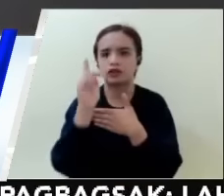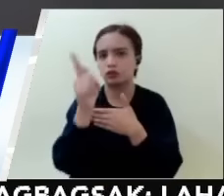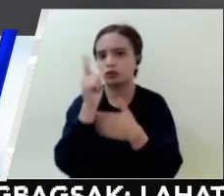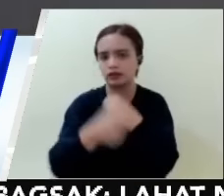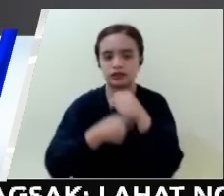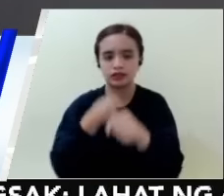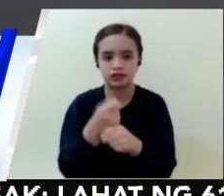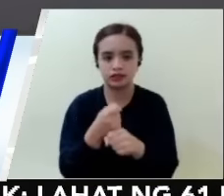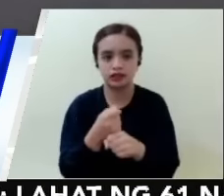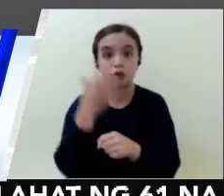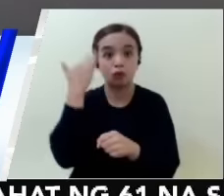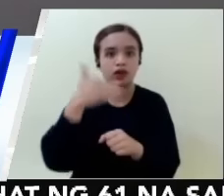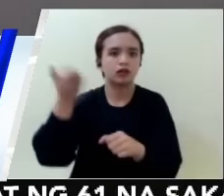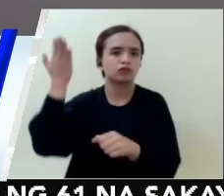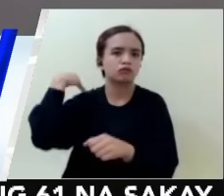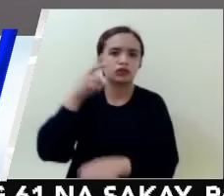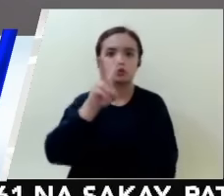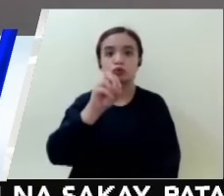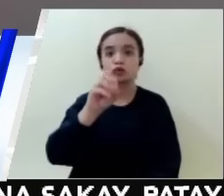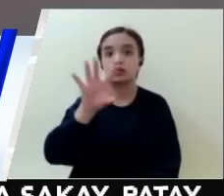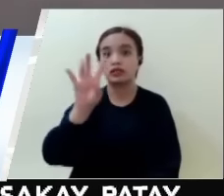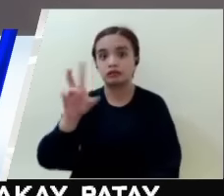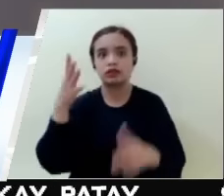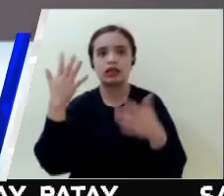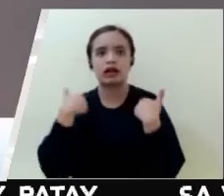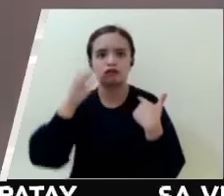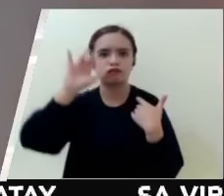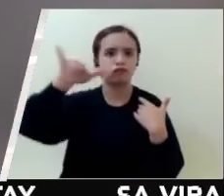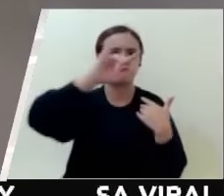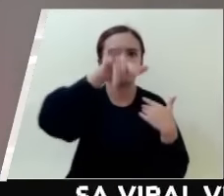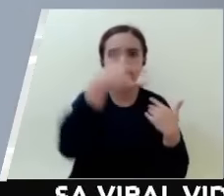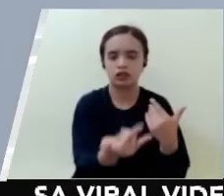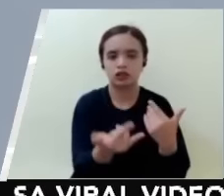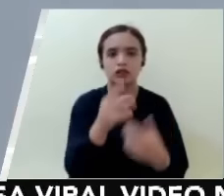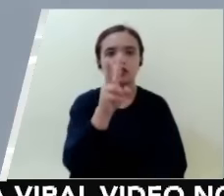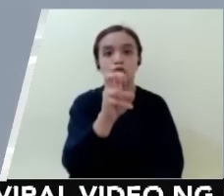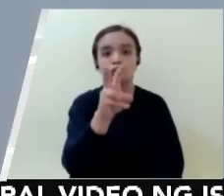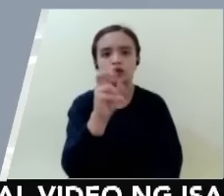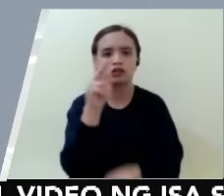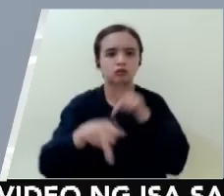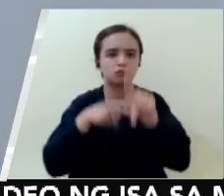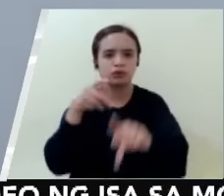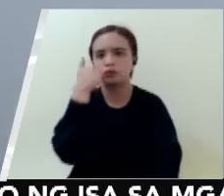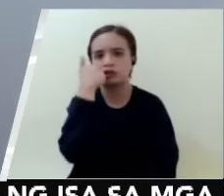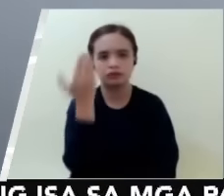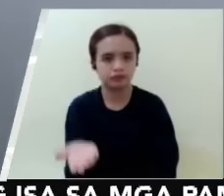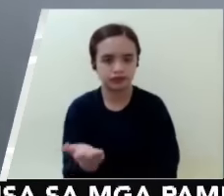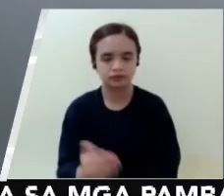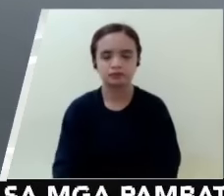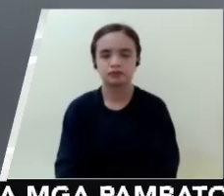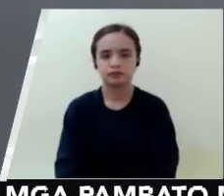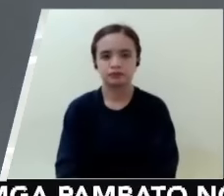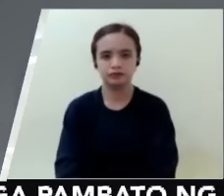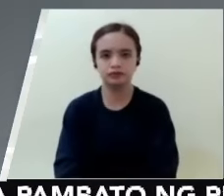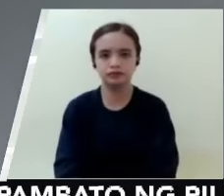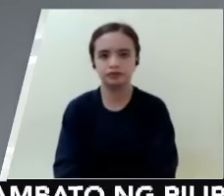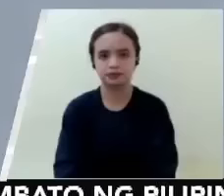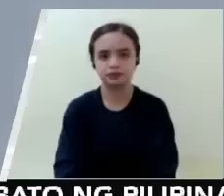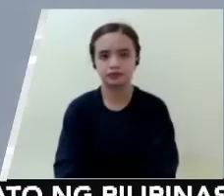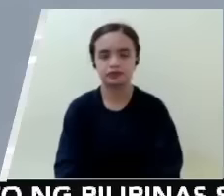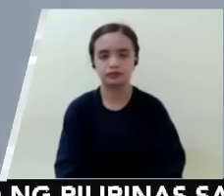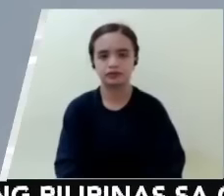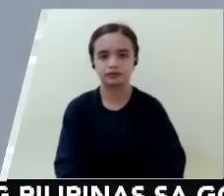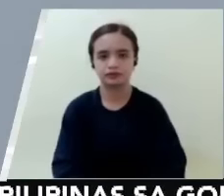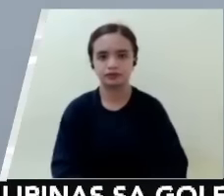plane crash noong 2007 na ikinasawi ng halos 200. Para sa GMA Integrated News, Bernadette